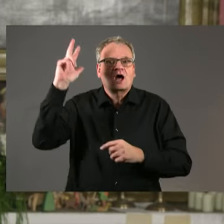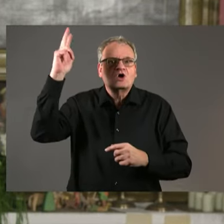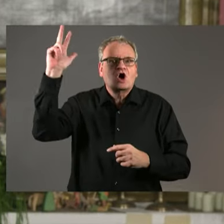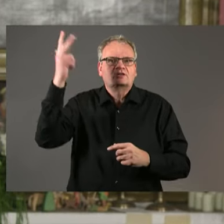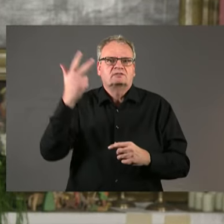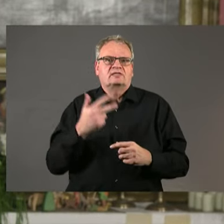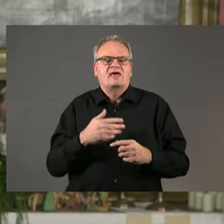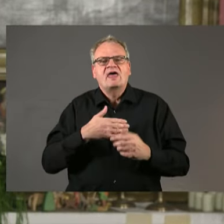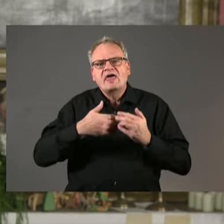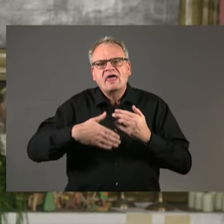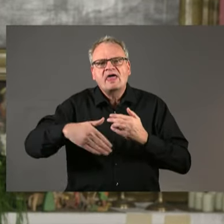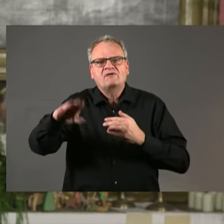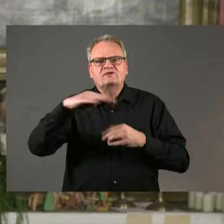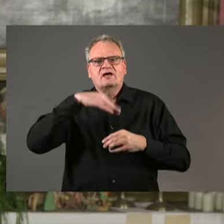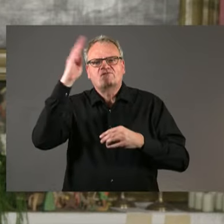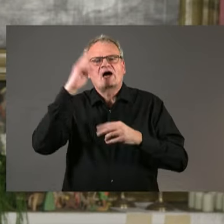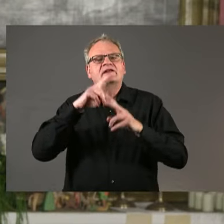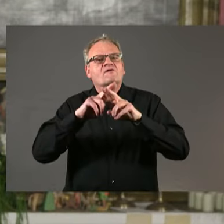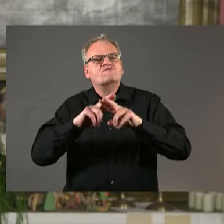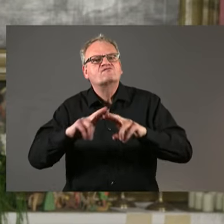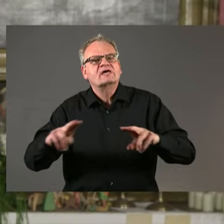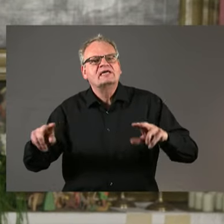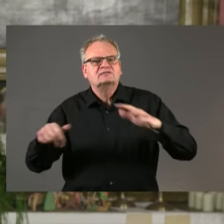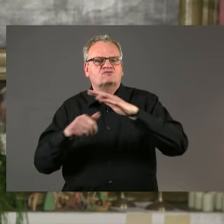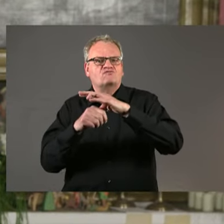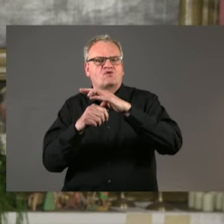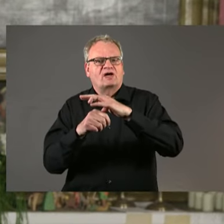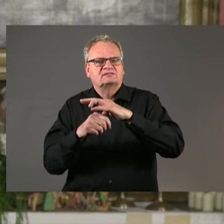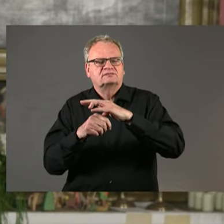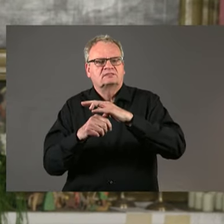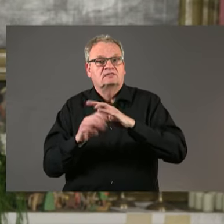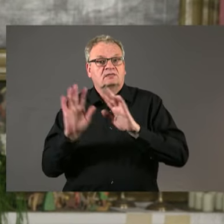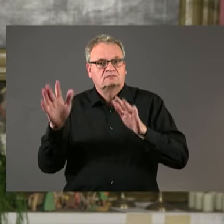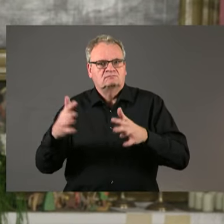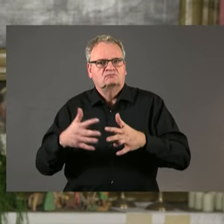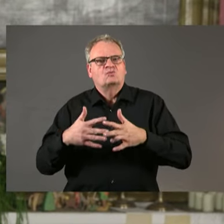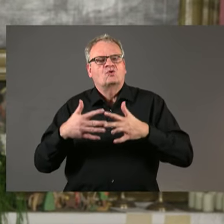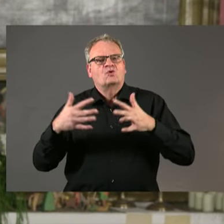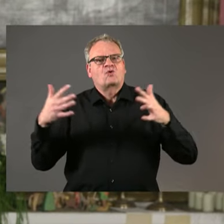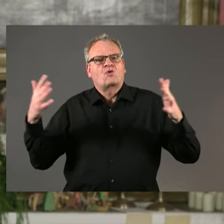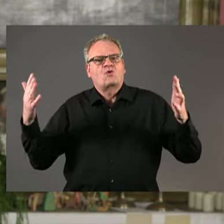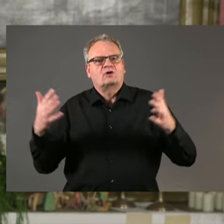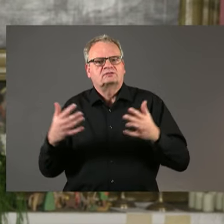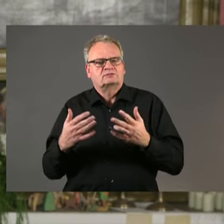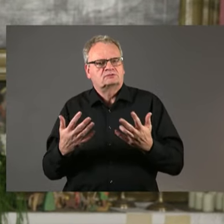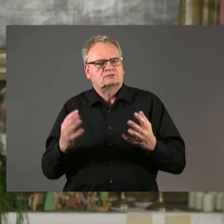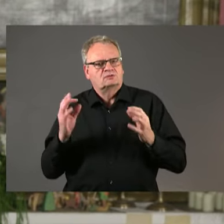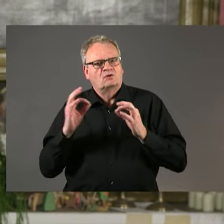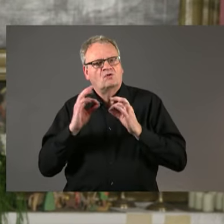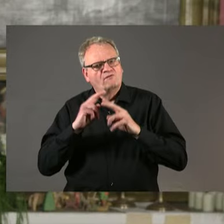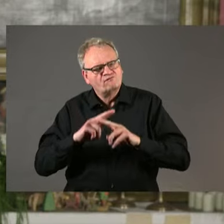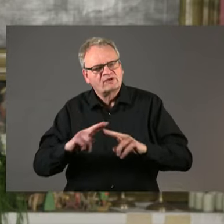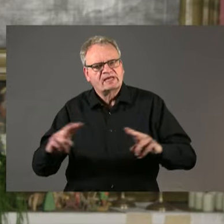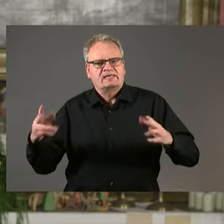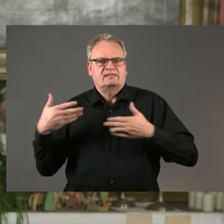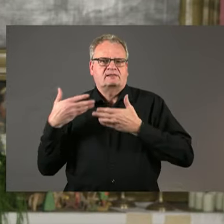Vater, Friedefürst. Seine Herrschaft ist groß und bringt Friede ohne